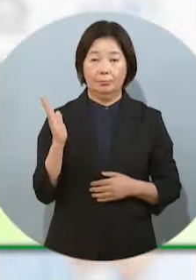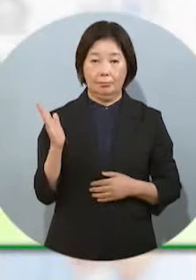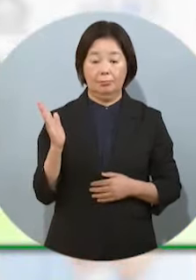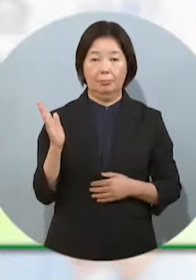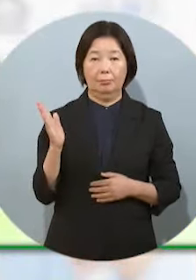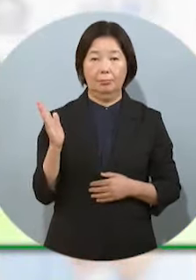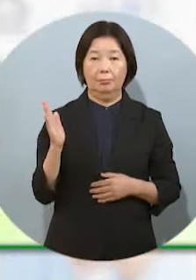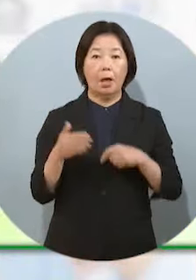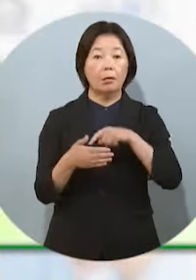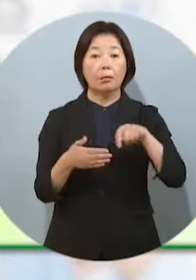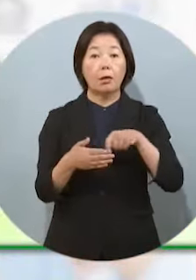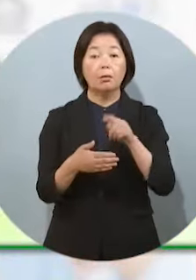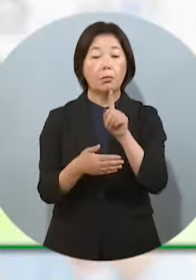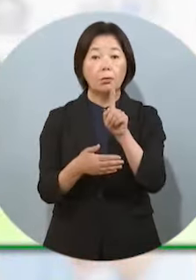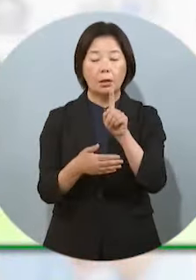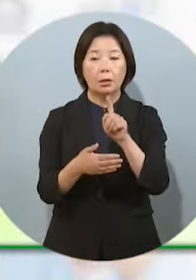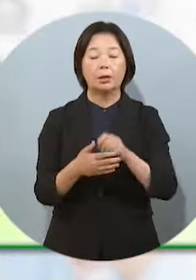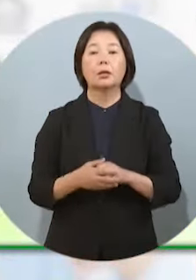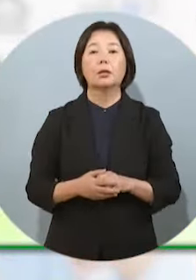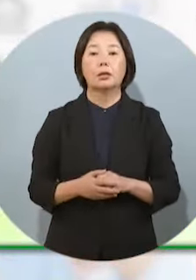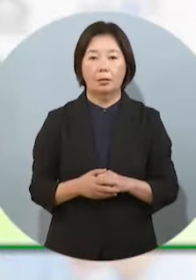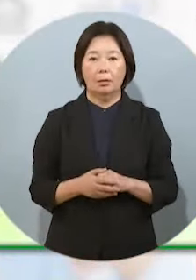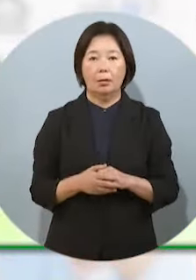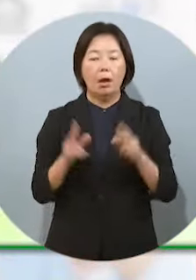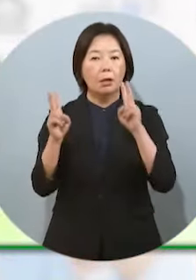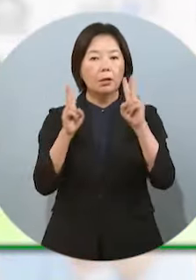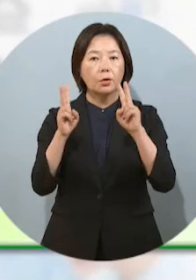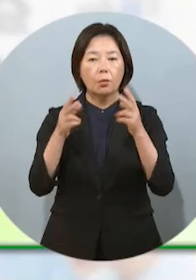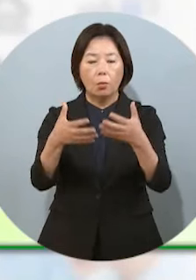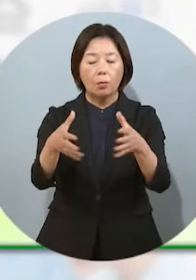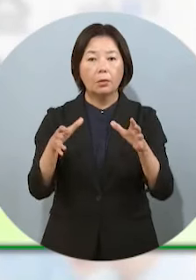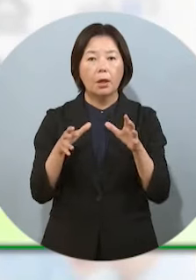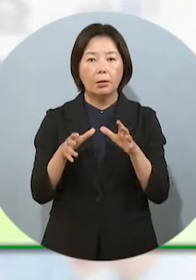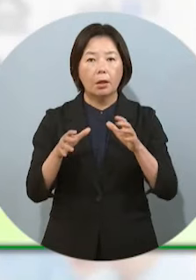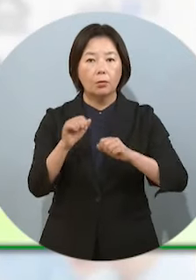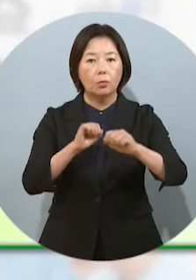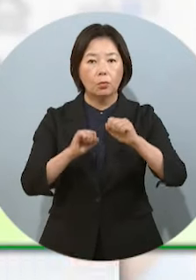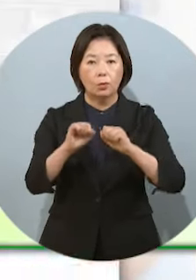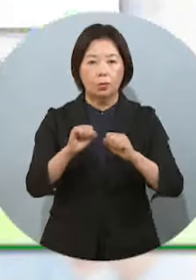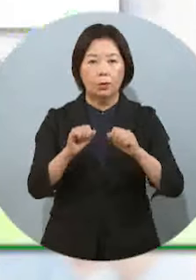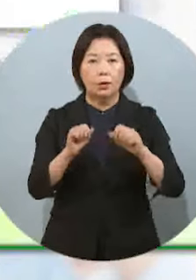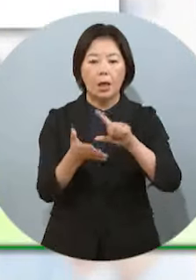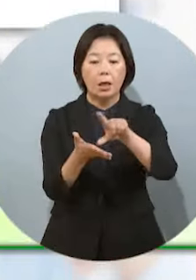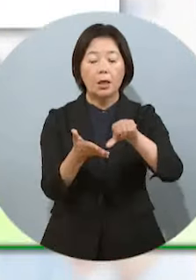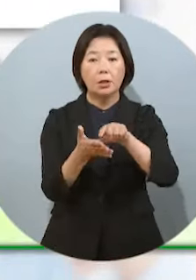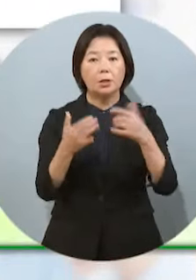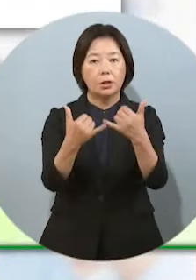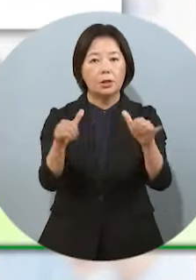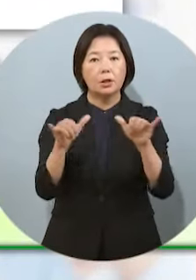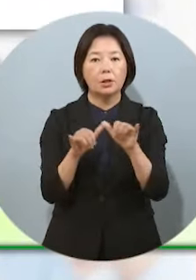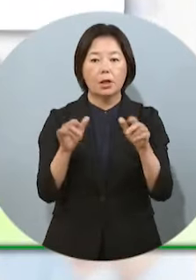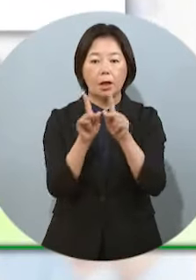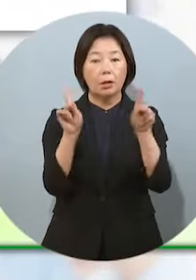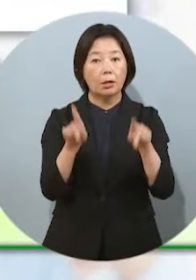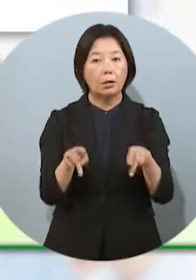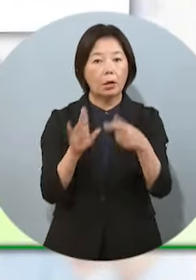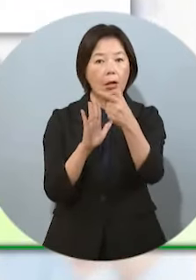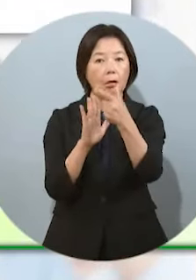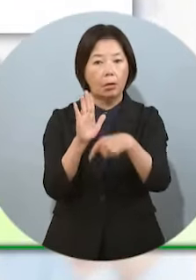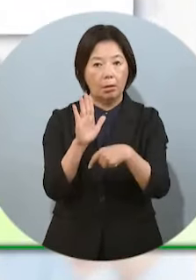ティーンズアイデアコンテストは、企業や団体が取り組む地域・社会課題をテーマ